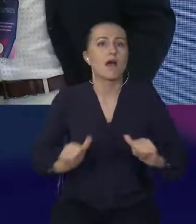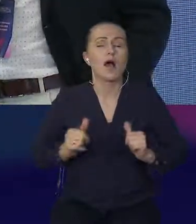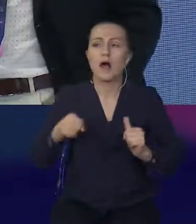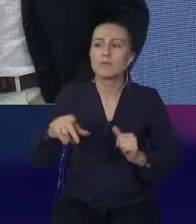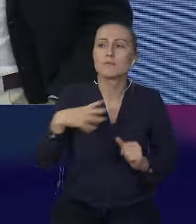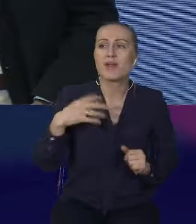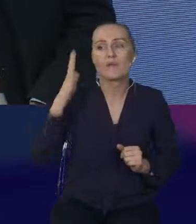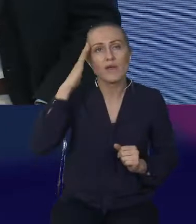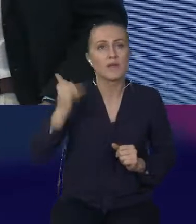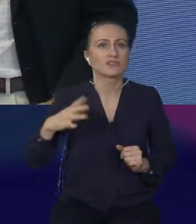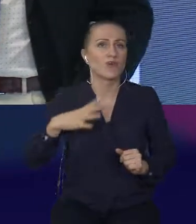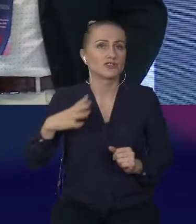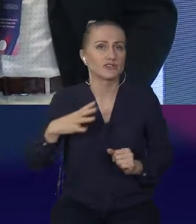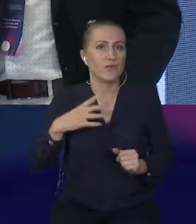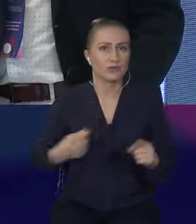konkretne właściwości dodane, czyli